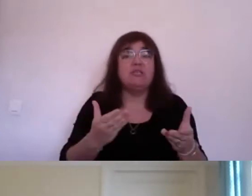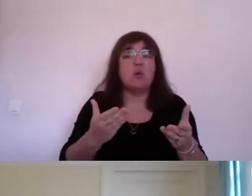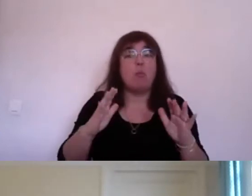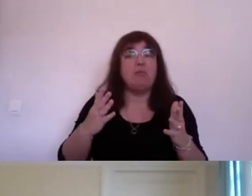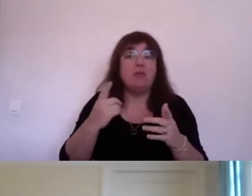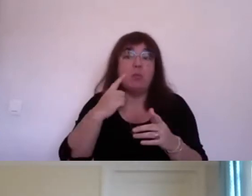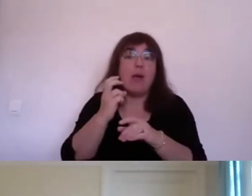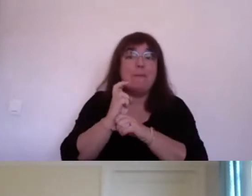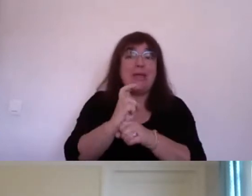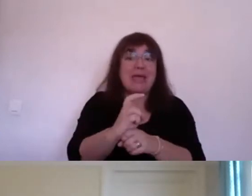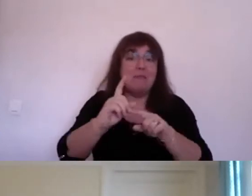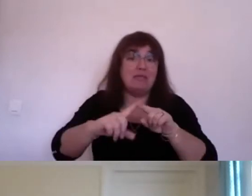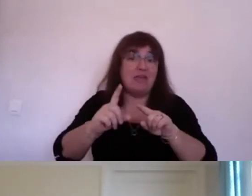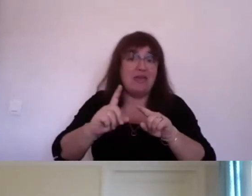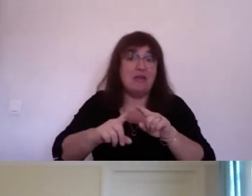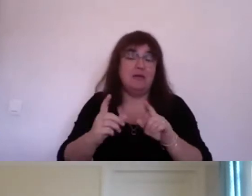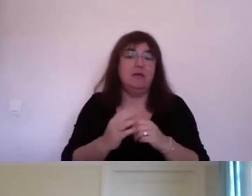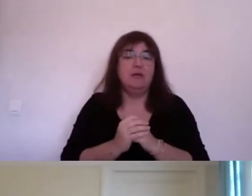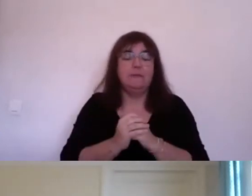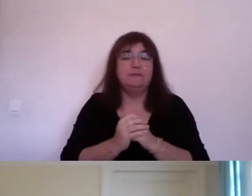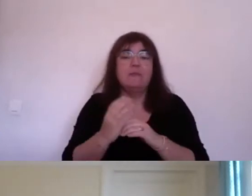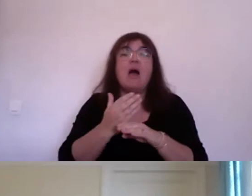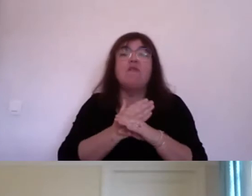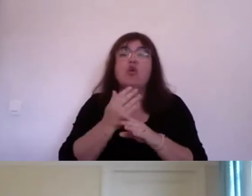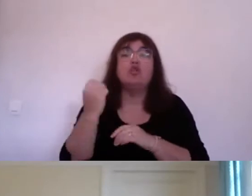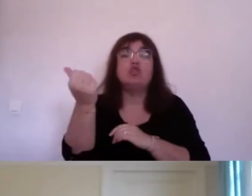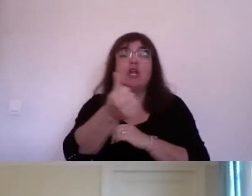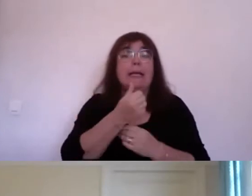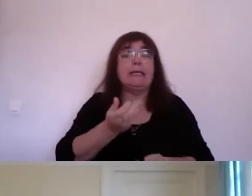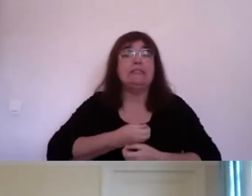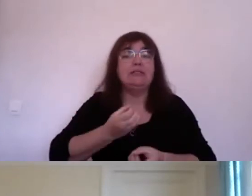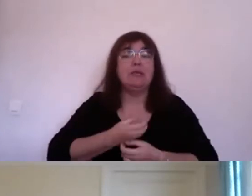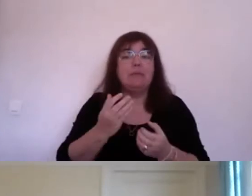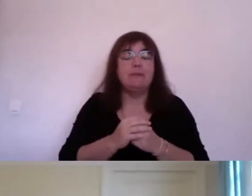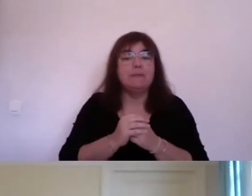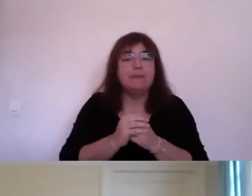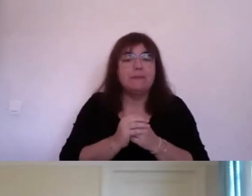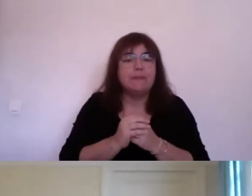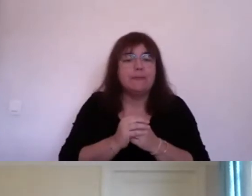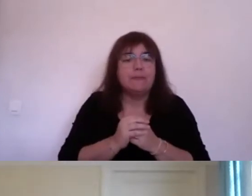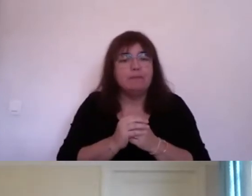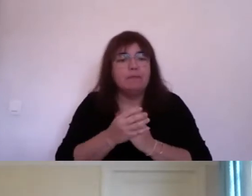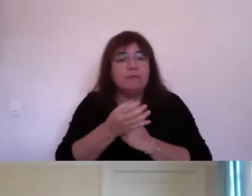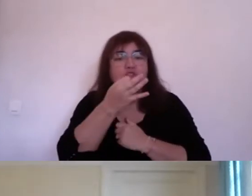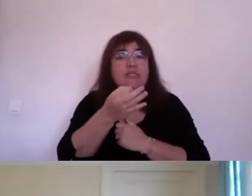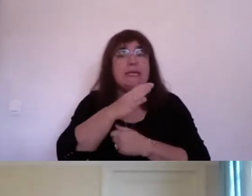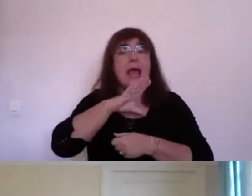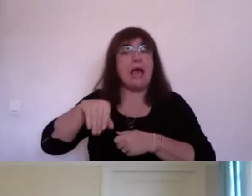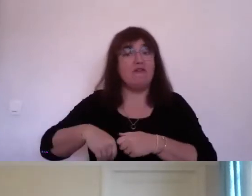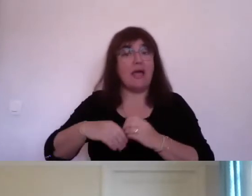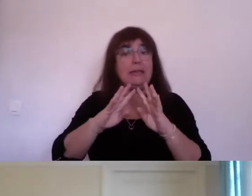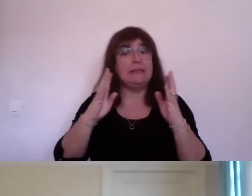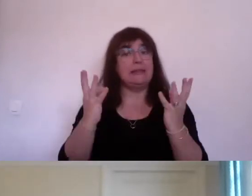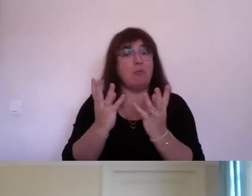matériel. Avant de vous laisser la parole, je mentionne qu'il y aura un petit point à la fin de la table ronde